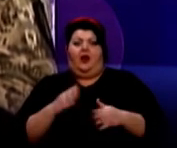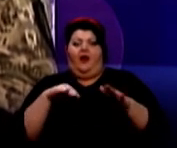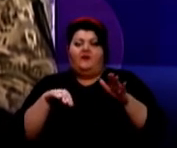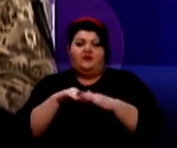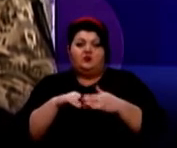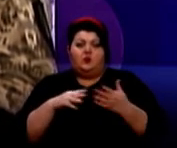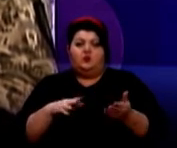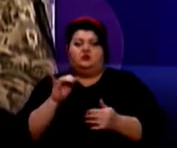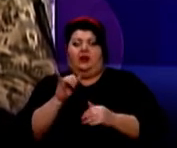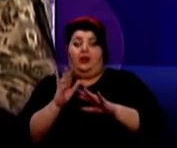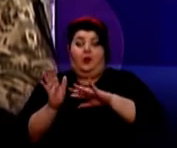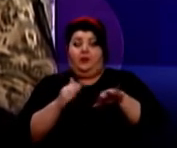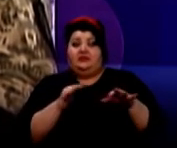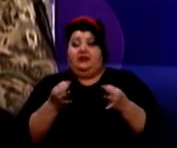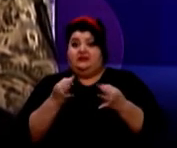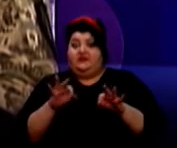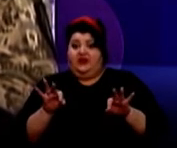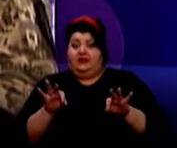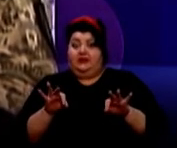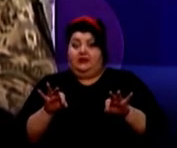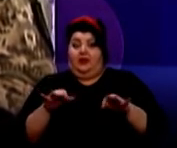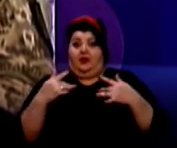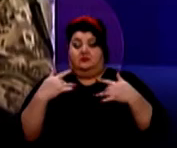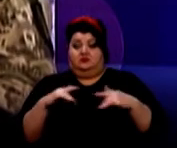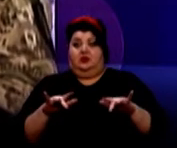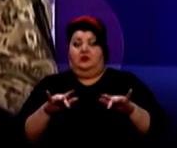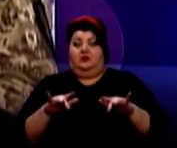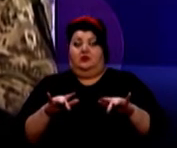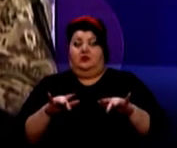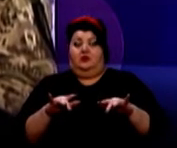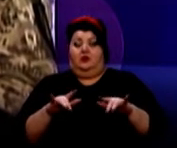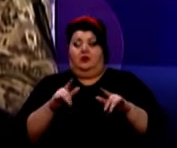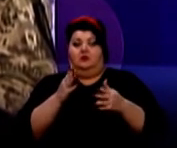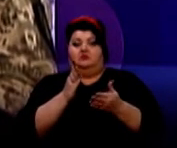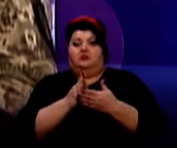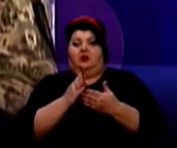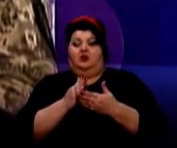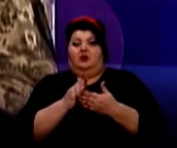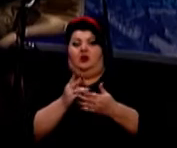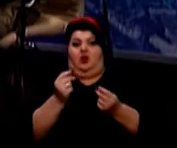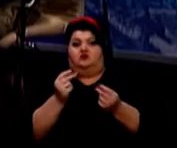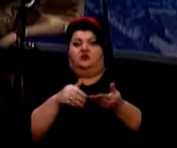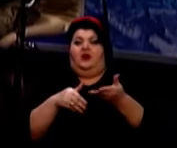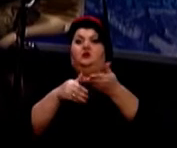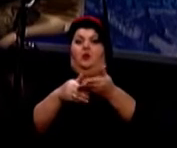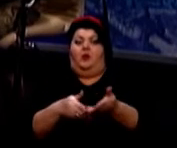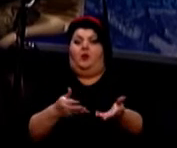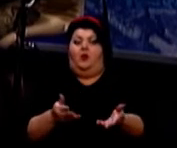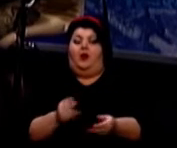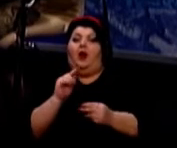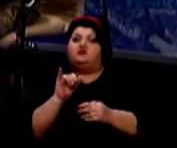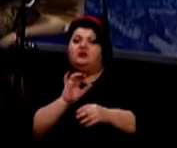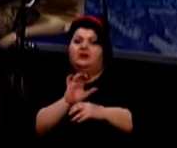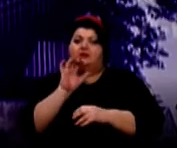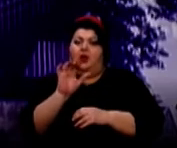відпустка. Ну і після звільнення теж передбачена грошова допомога. Чи направлятимуть строковиків